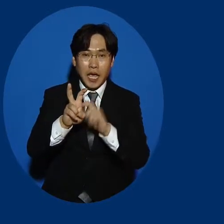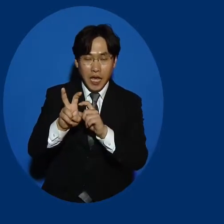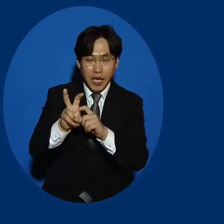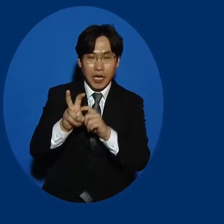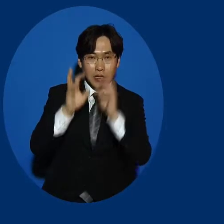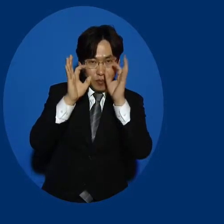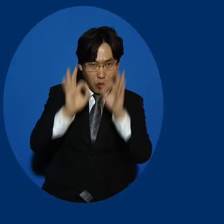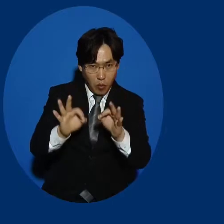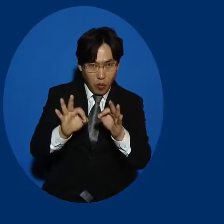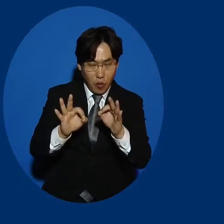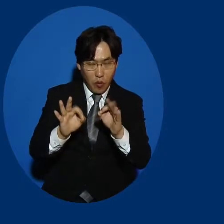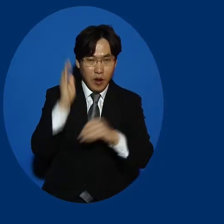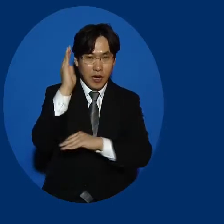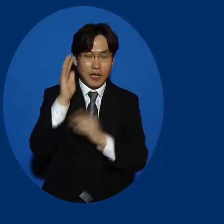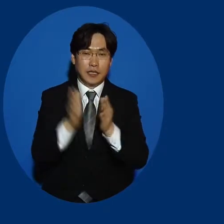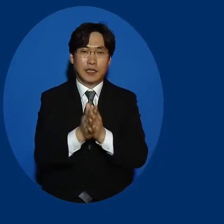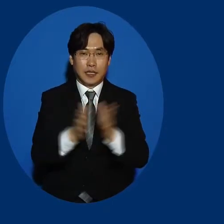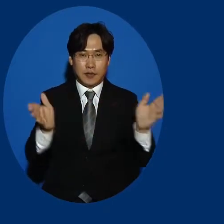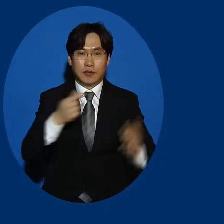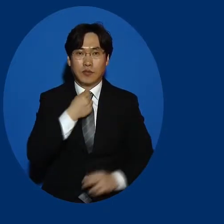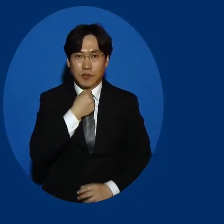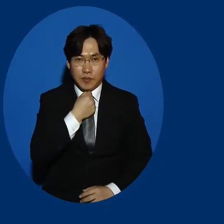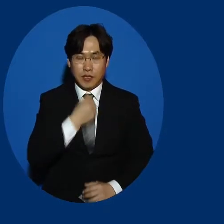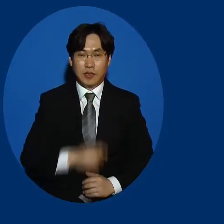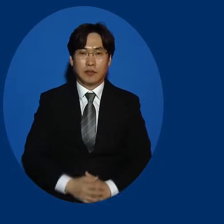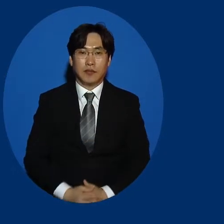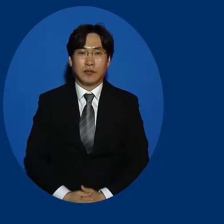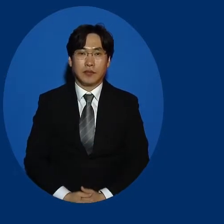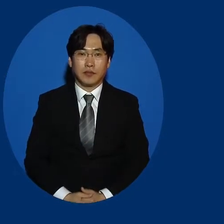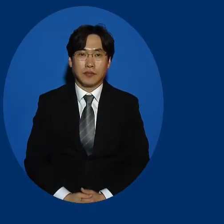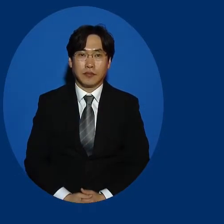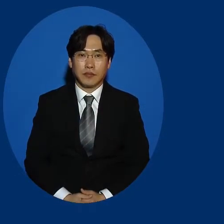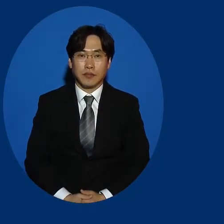시작으로 토론의 장을 열고자 합니다.